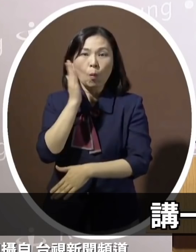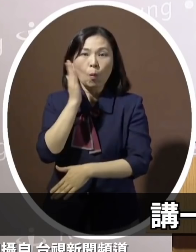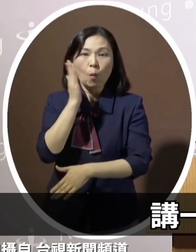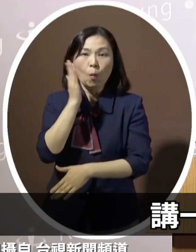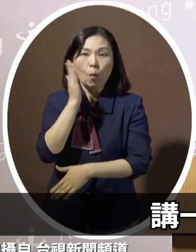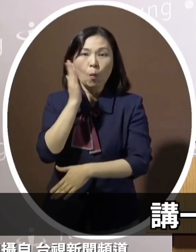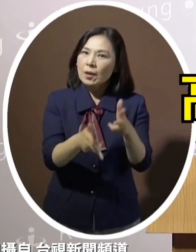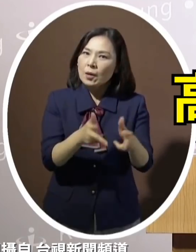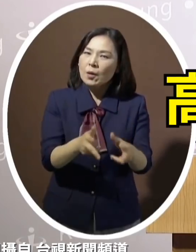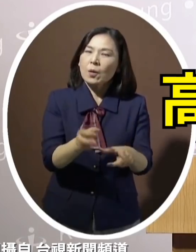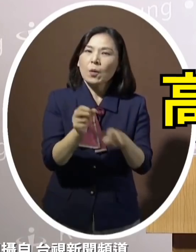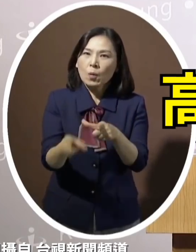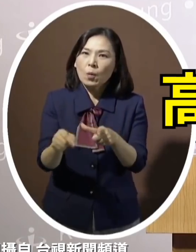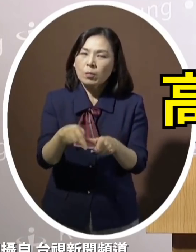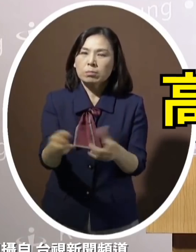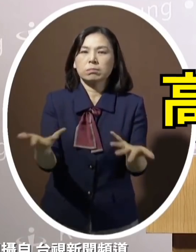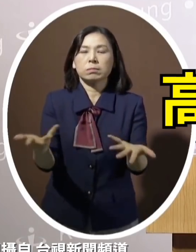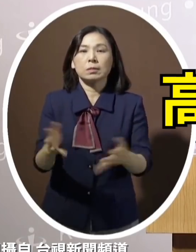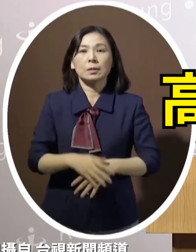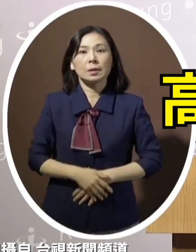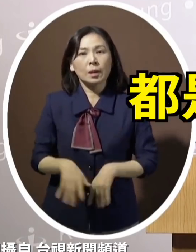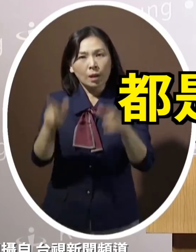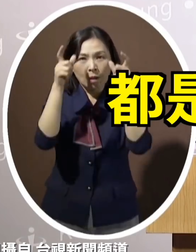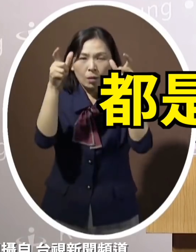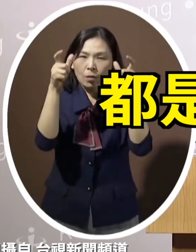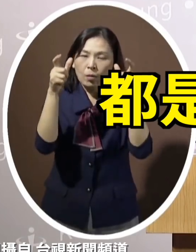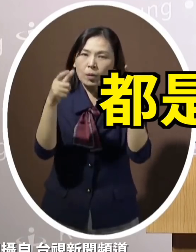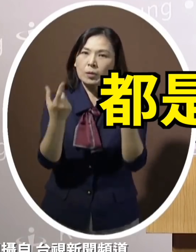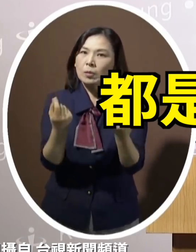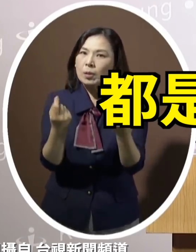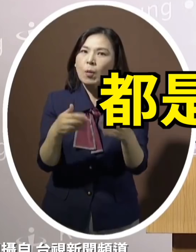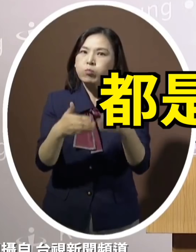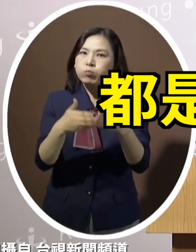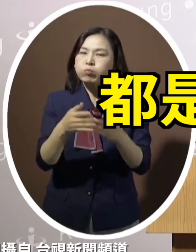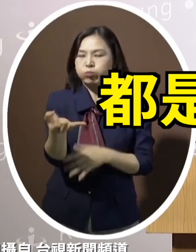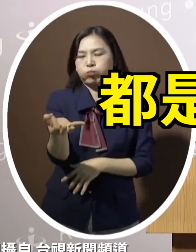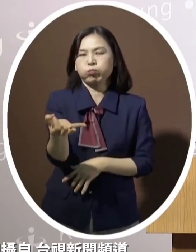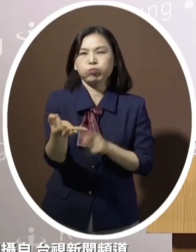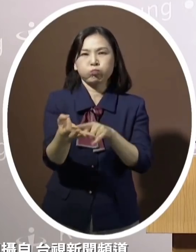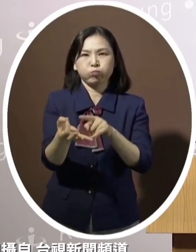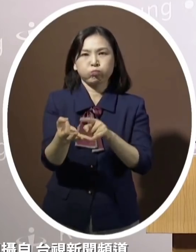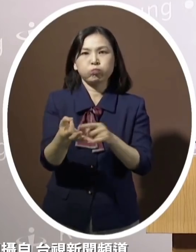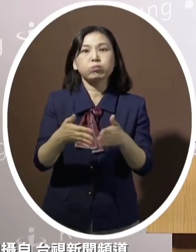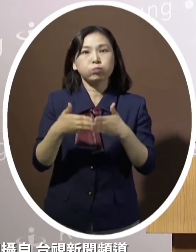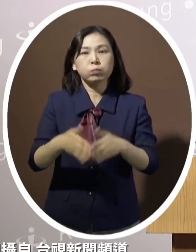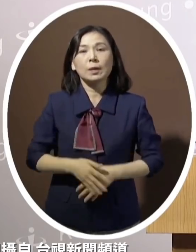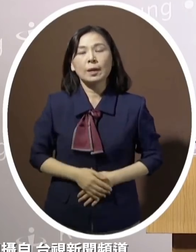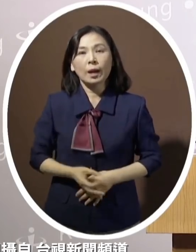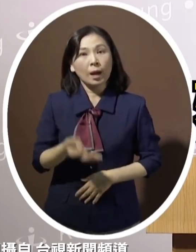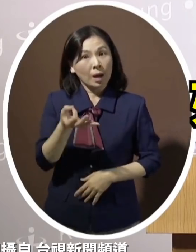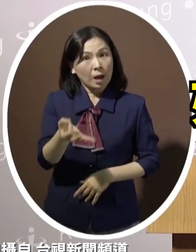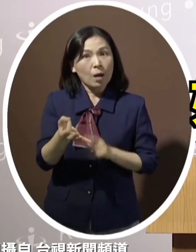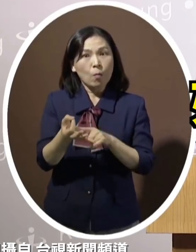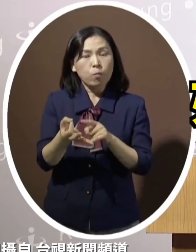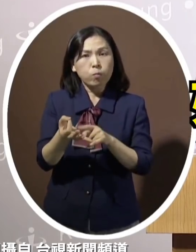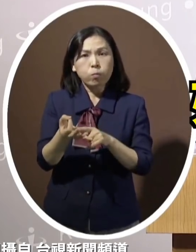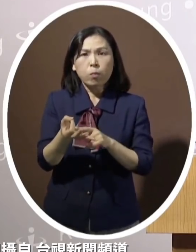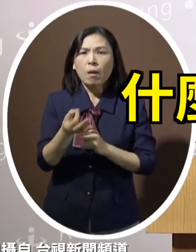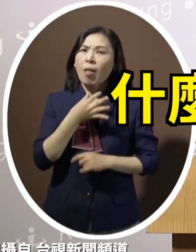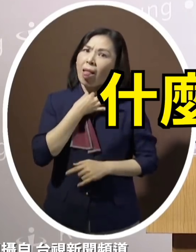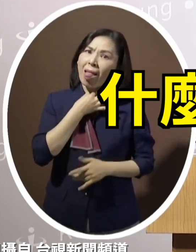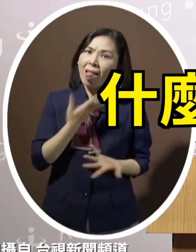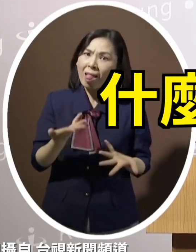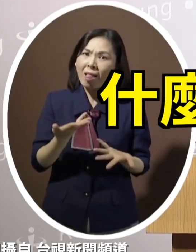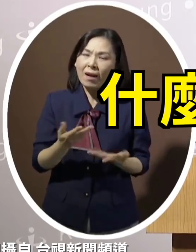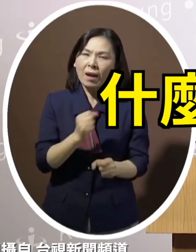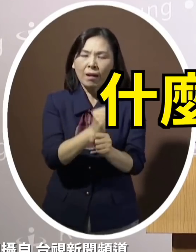实际的解决办法啊。 高雄讲来讲去都是需要钱的问题，我们钱如果没有钱，